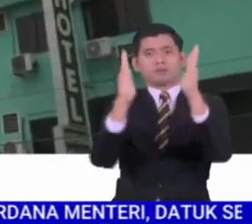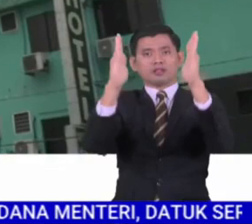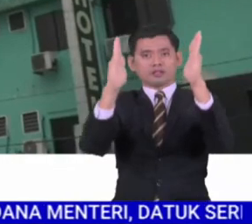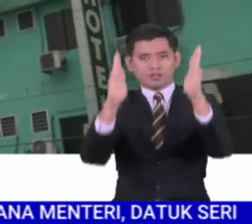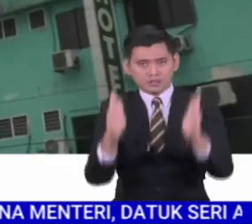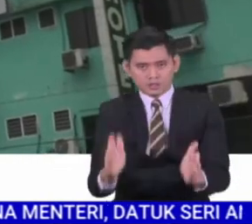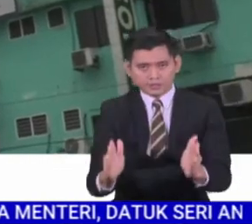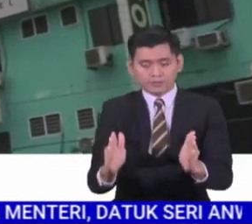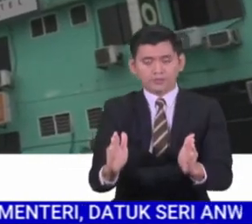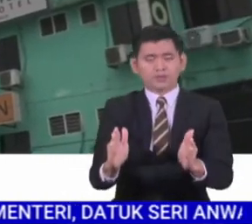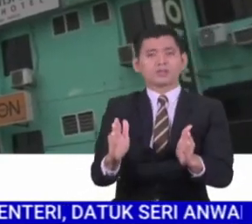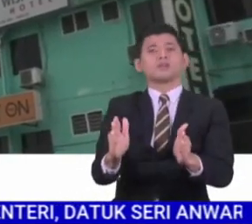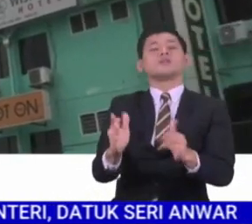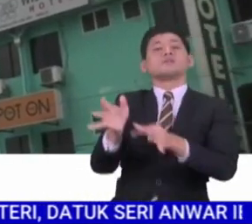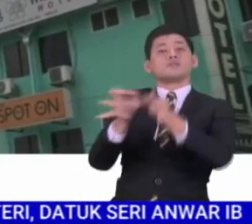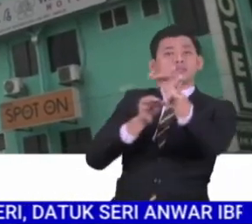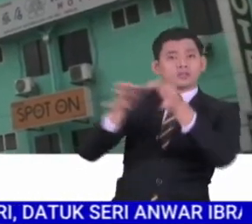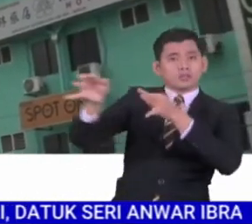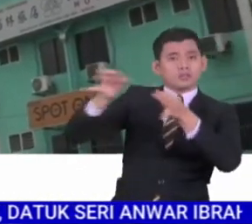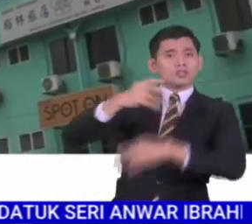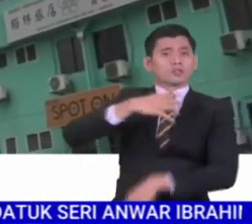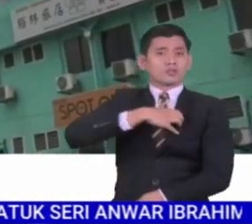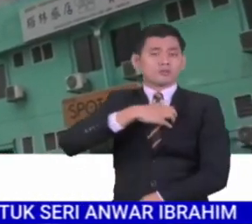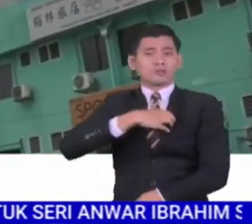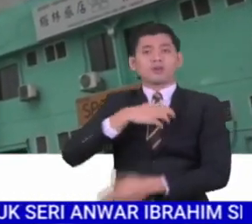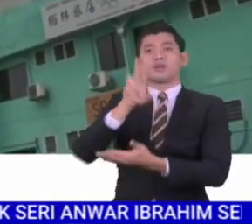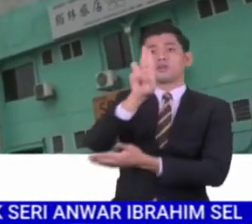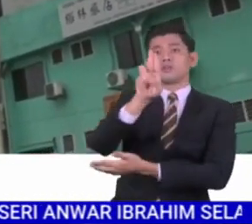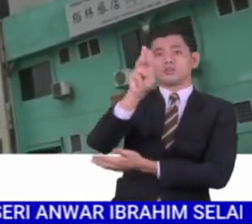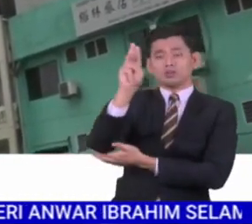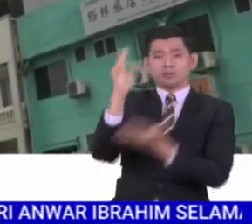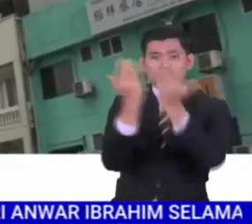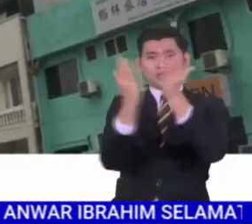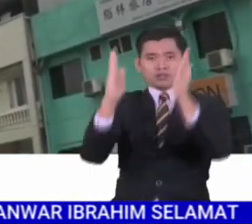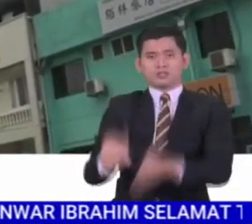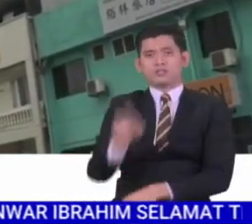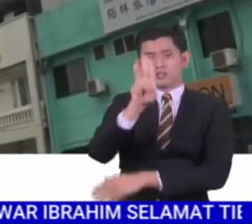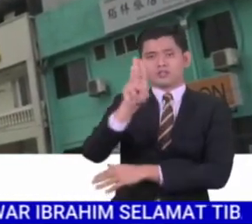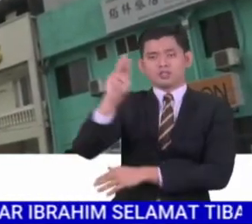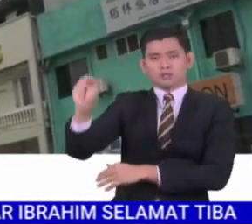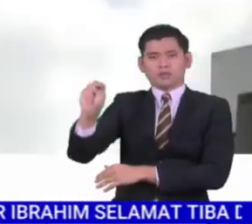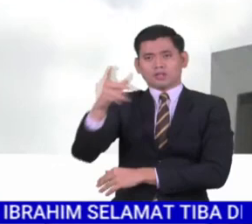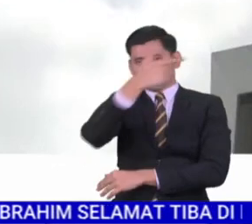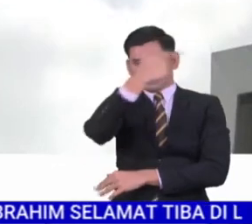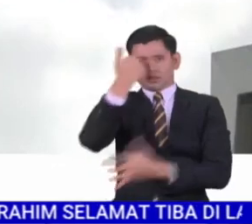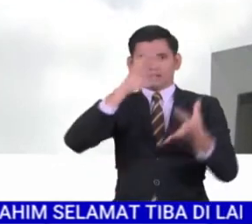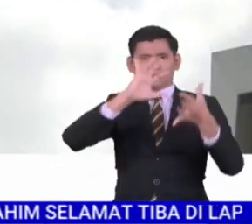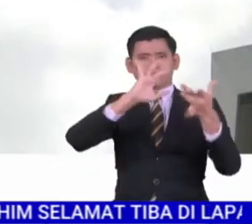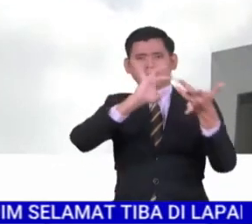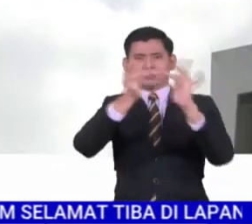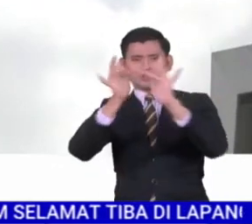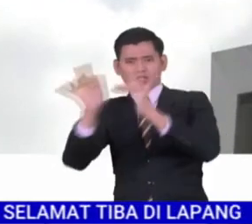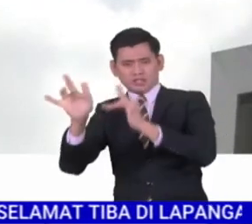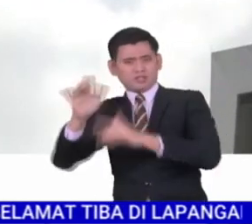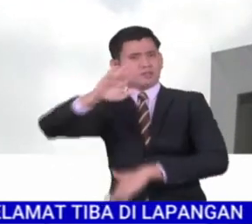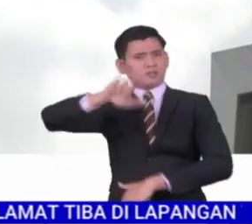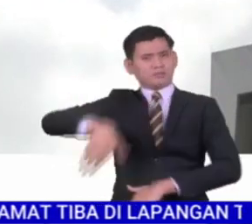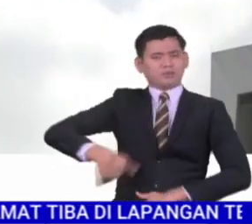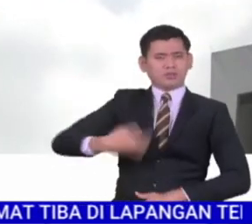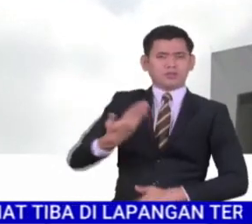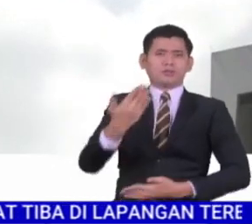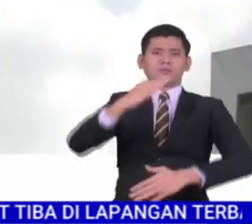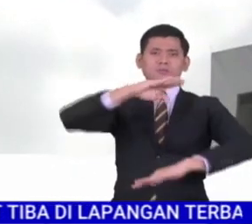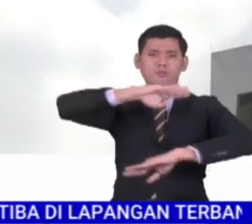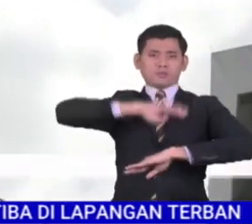beliau bergulas keluhan kesatuan mahasiswa University Malaya mengenai capaian internet di IPT yang masih belum memuaskan antara